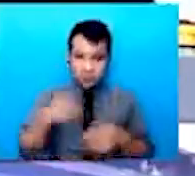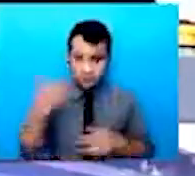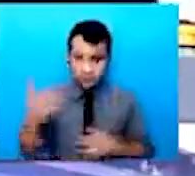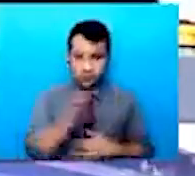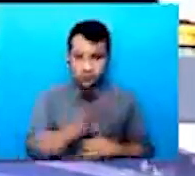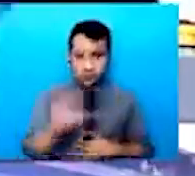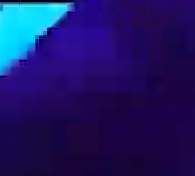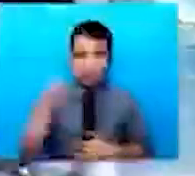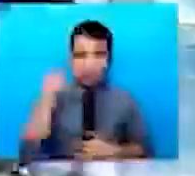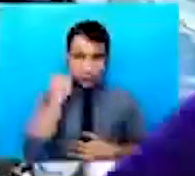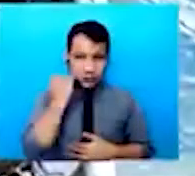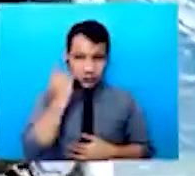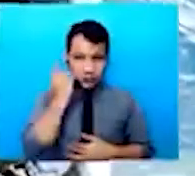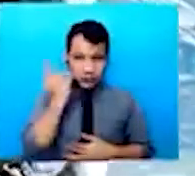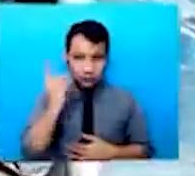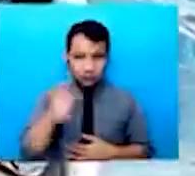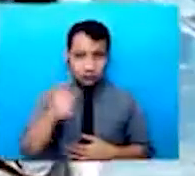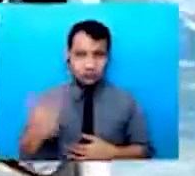Dongon.